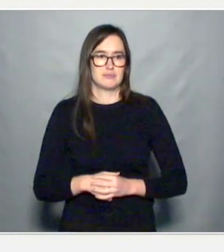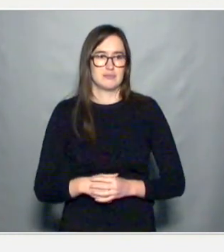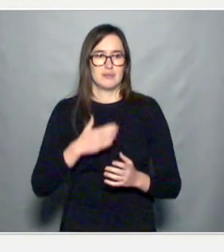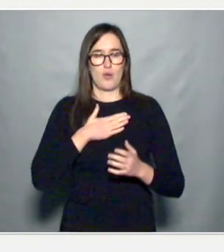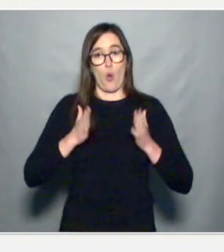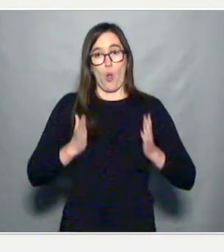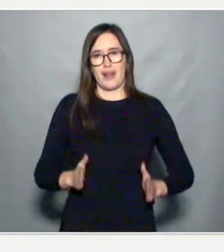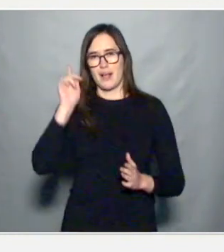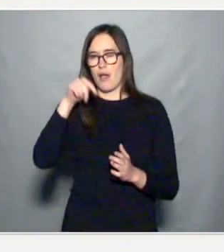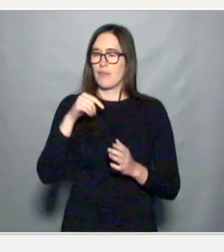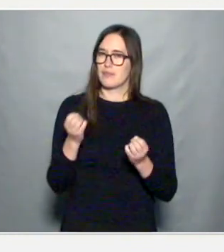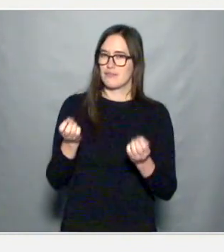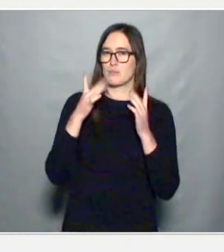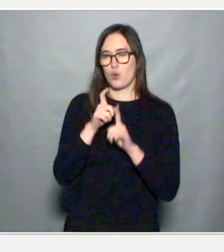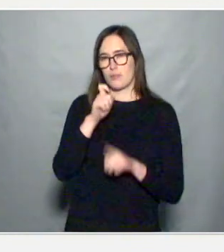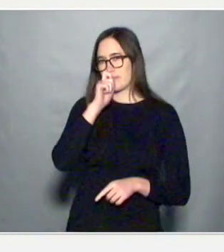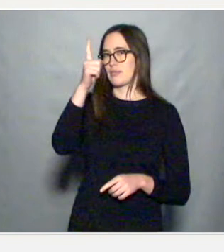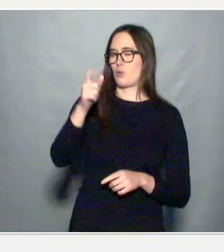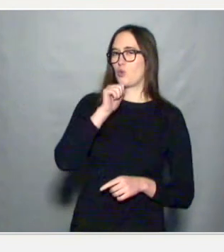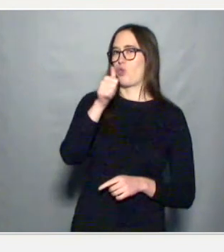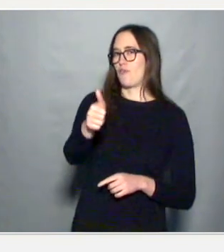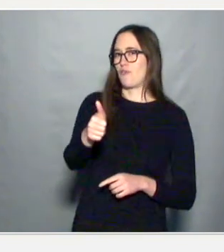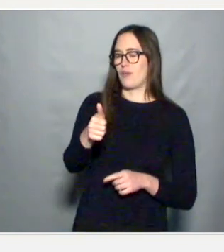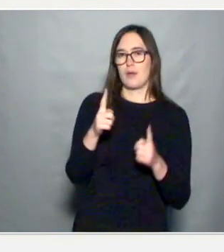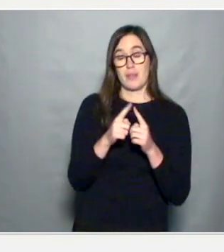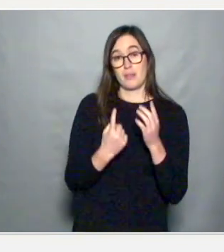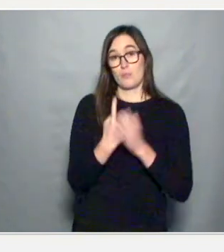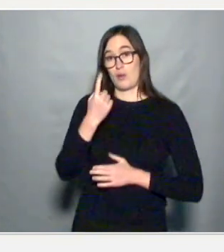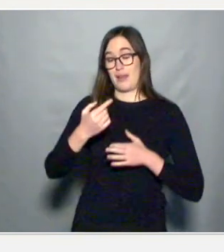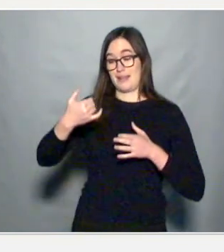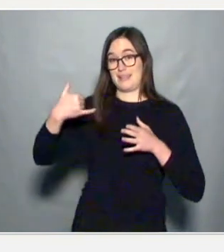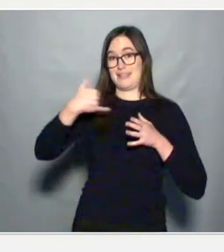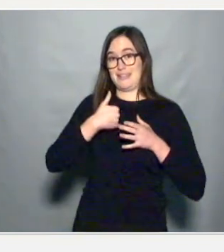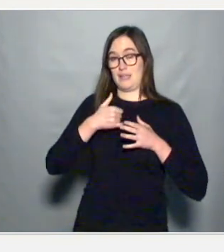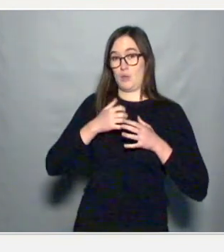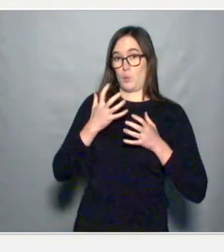verka kaxig och tuff, men är din osäkerhets bedrägliga bluff.